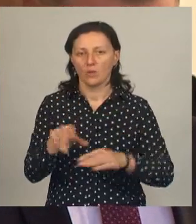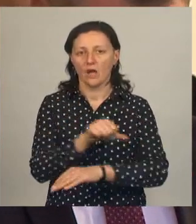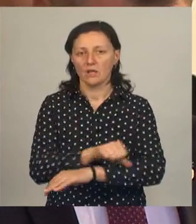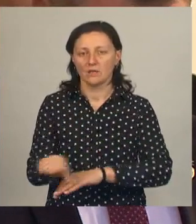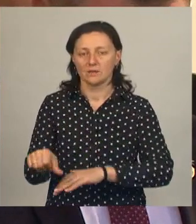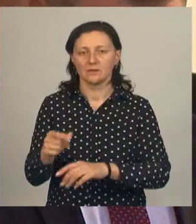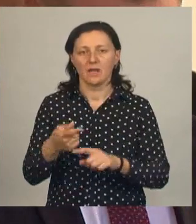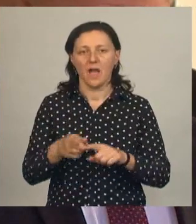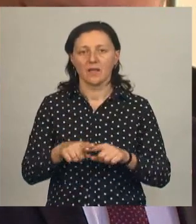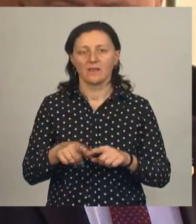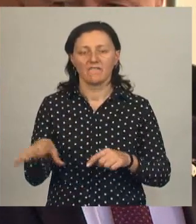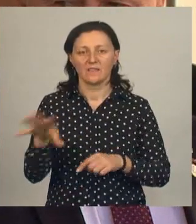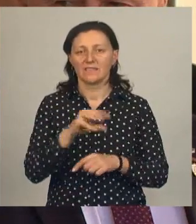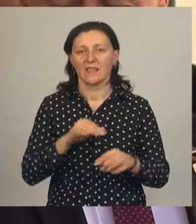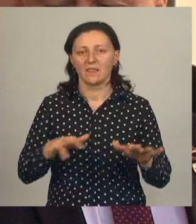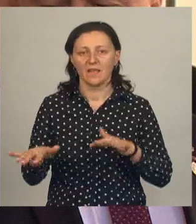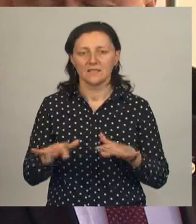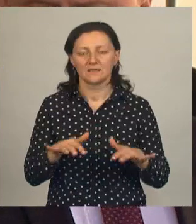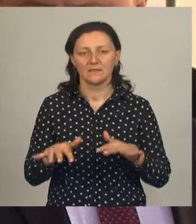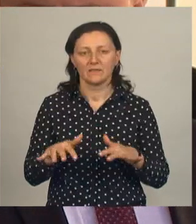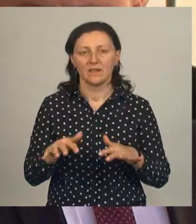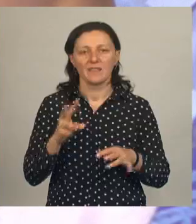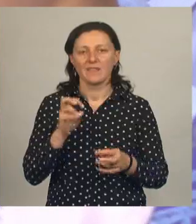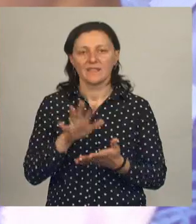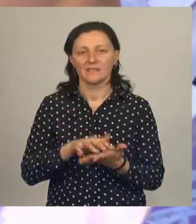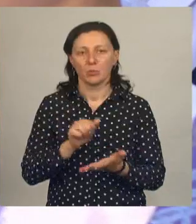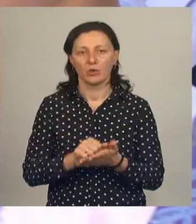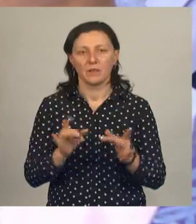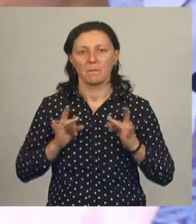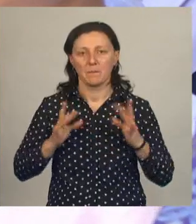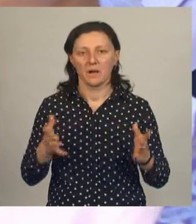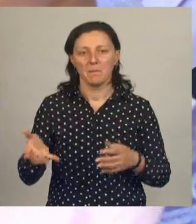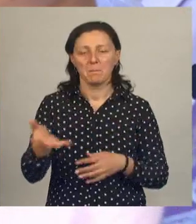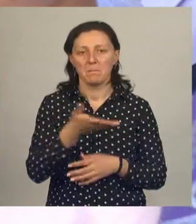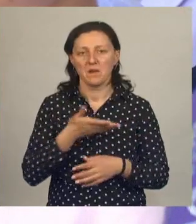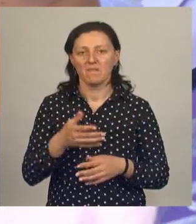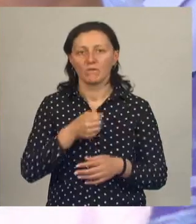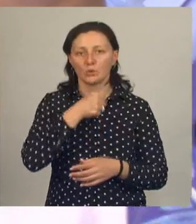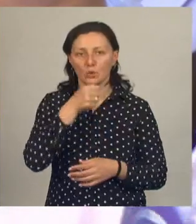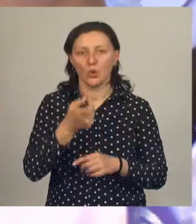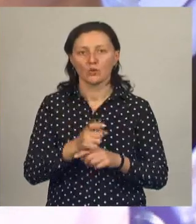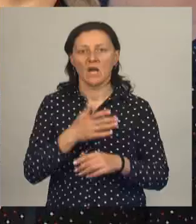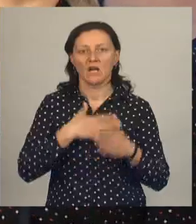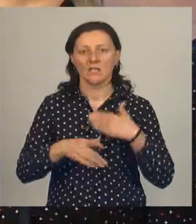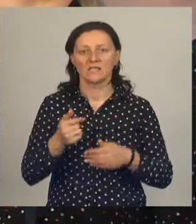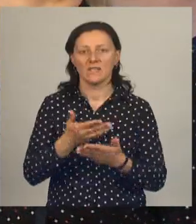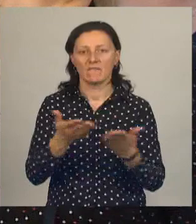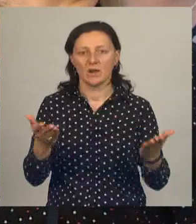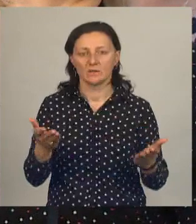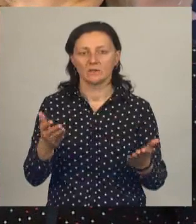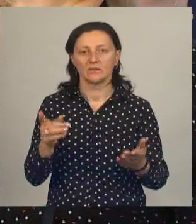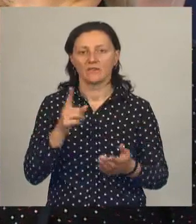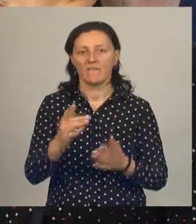все действия, они не испортят нам праздника. И мы все взрослые очень рады за вас, что вы выросли